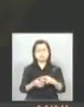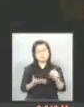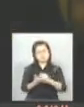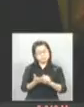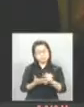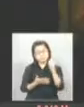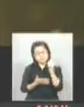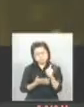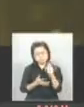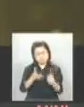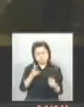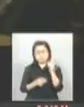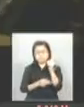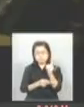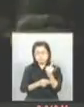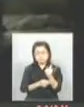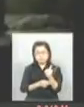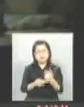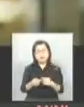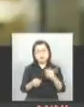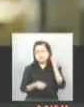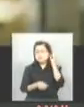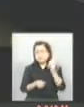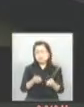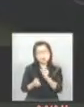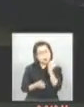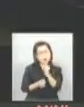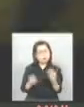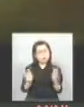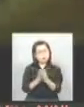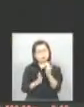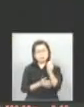ยมตัดต่อยอดเยี่ยมและดนตรีประกอบยอดเยี่ยม